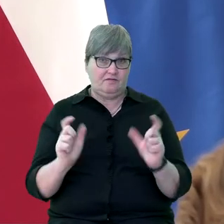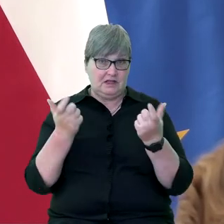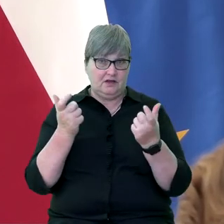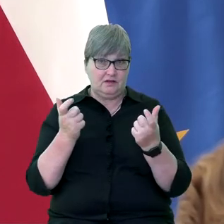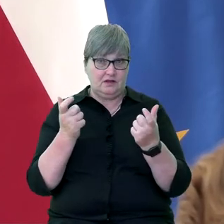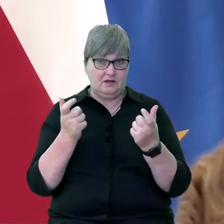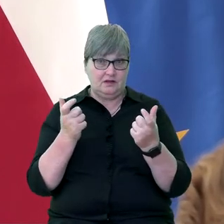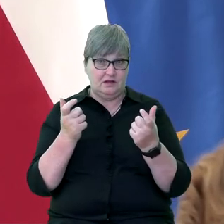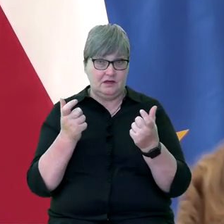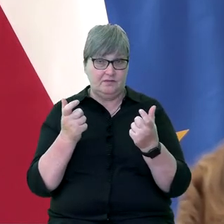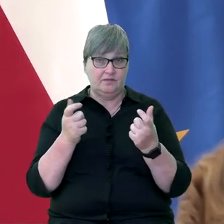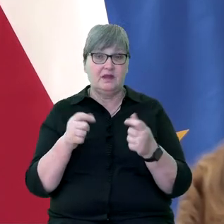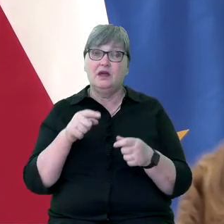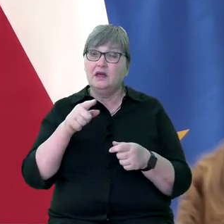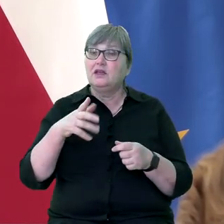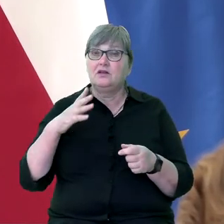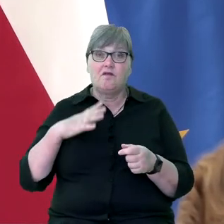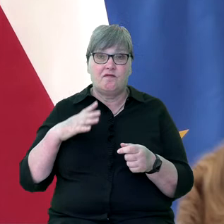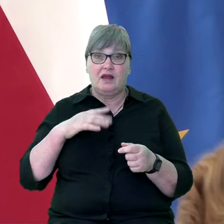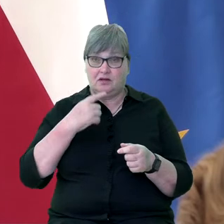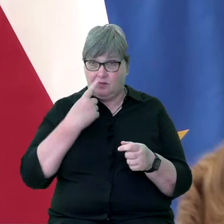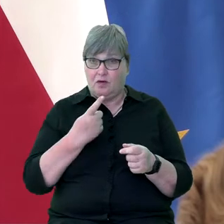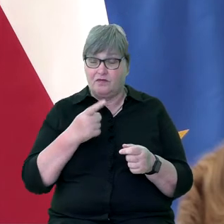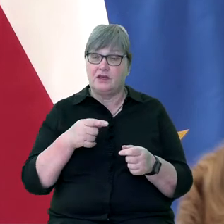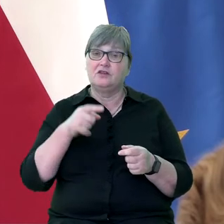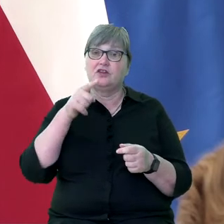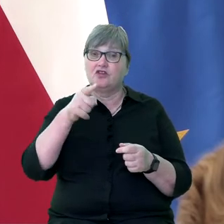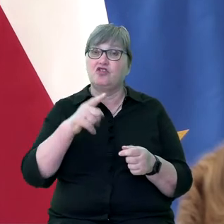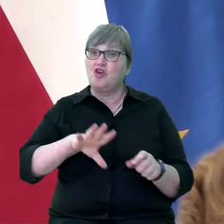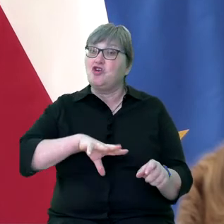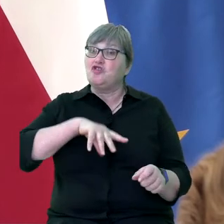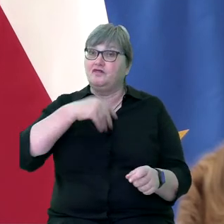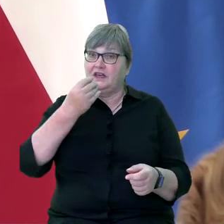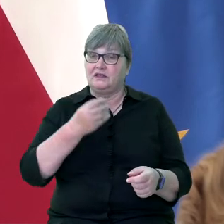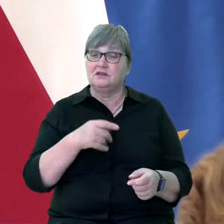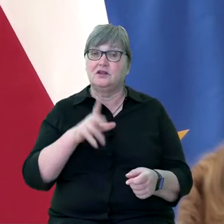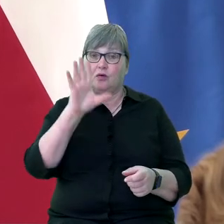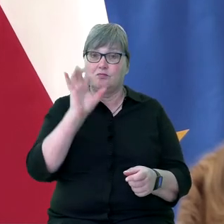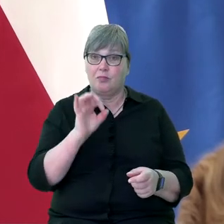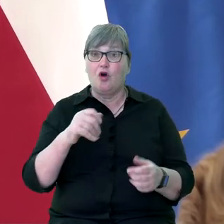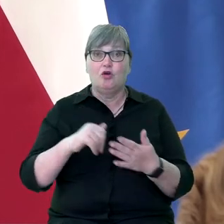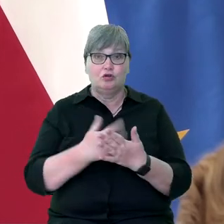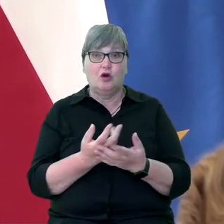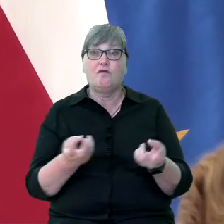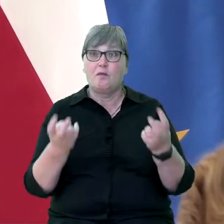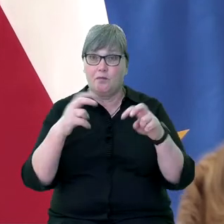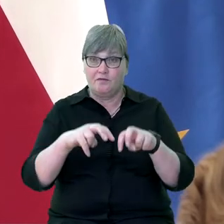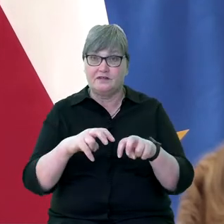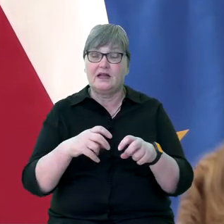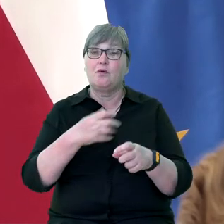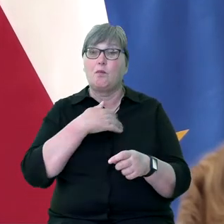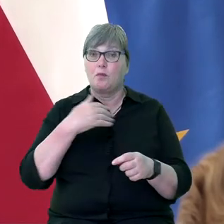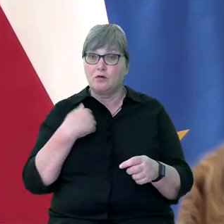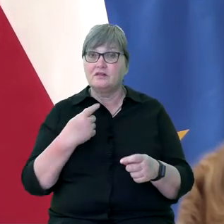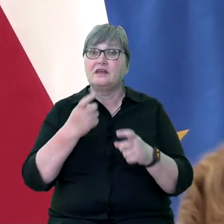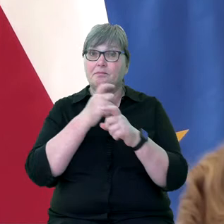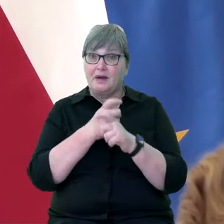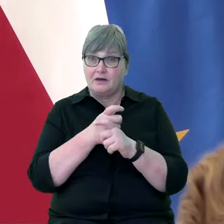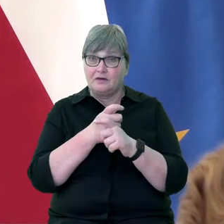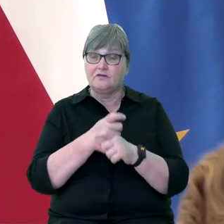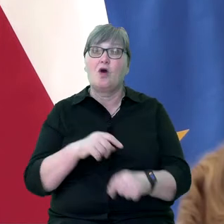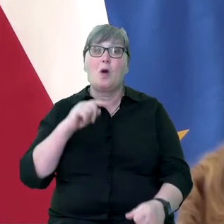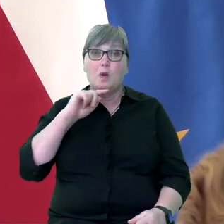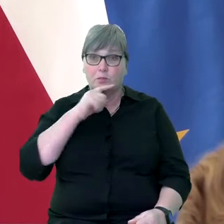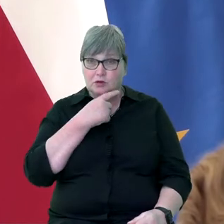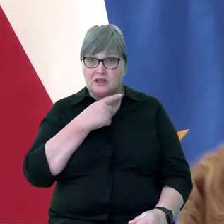do podkreślenia i świętowania, że odrodzone polskie państwo potrafiło